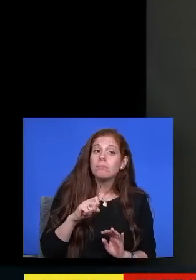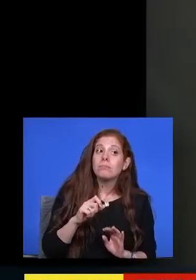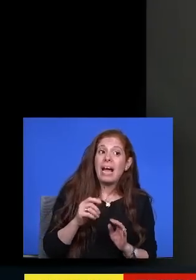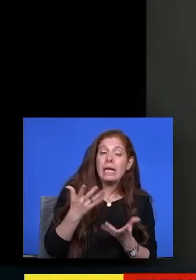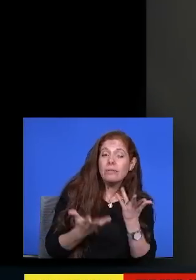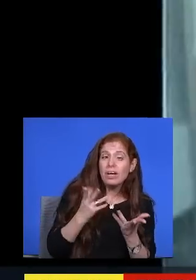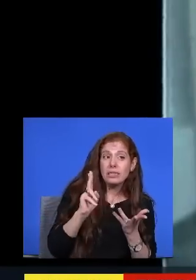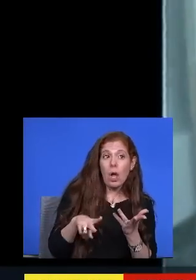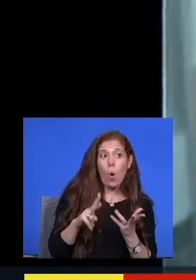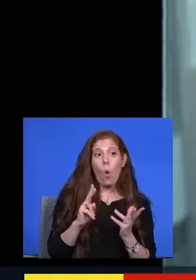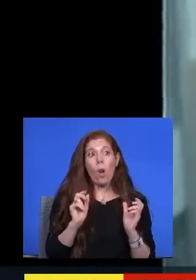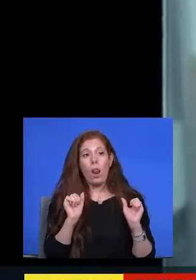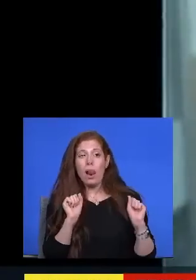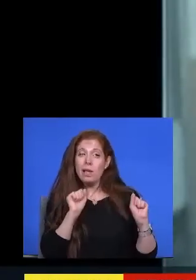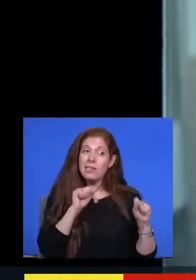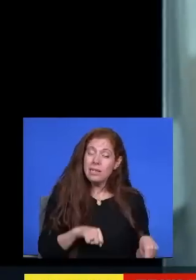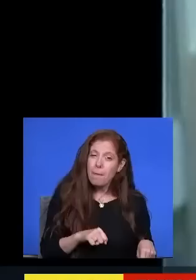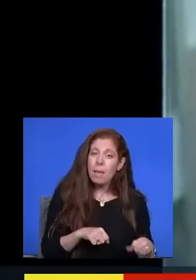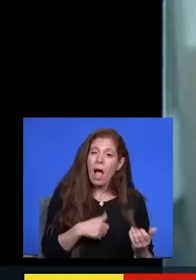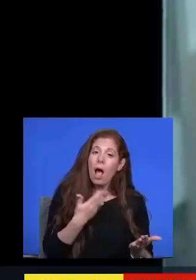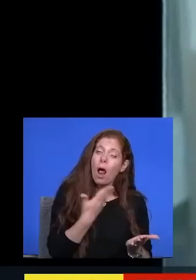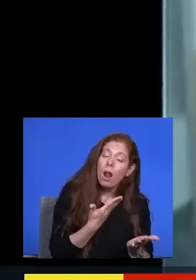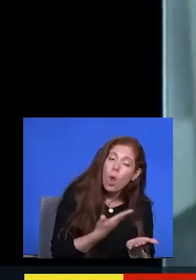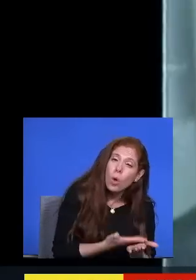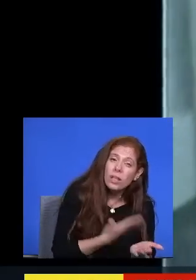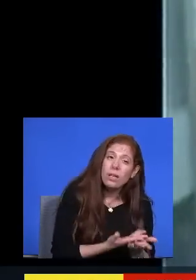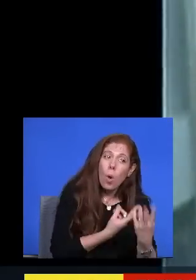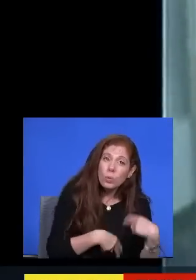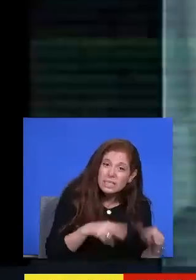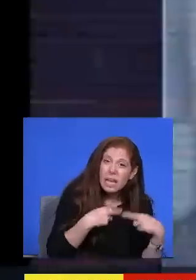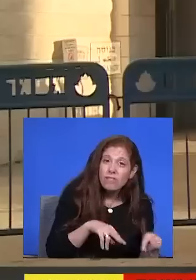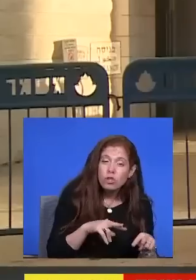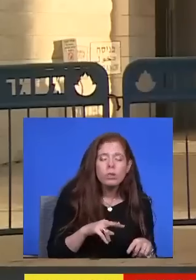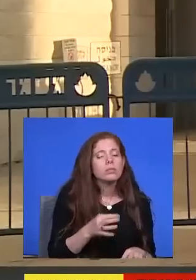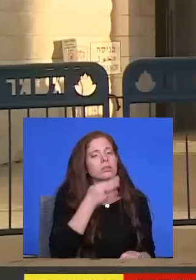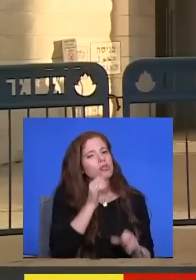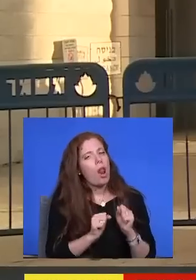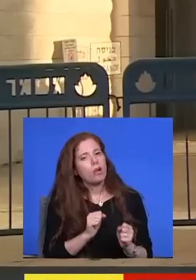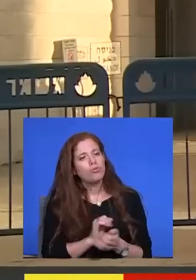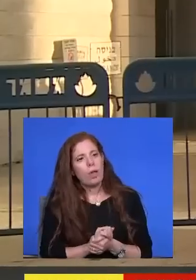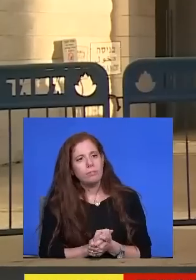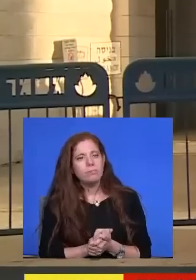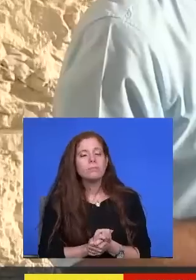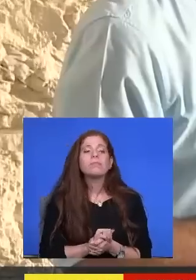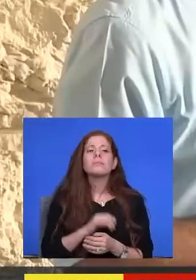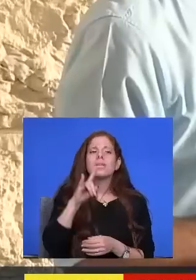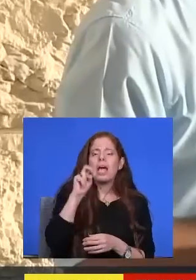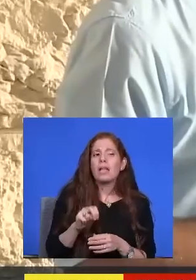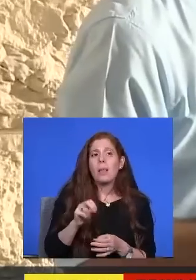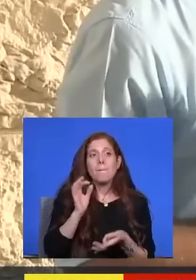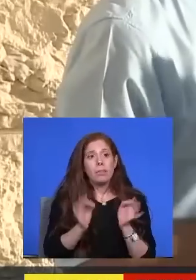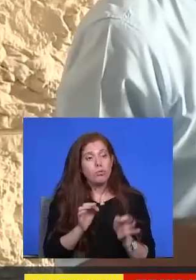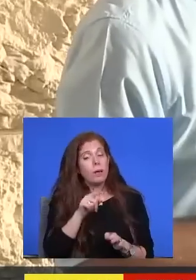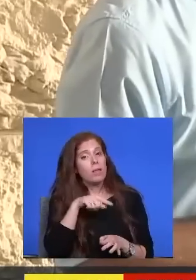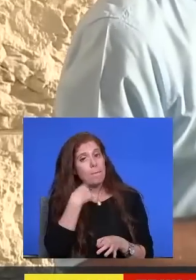על הודיה חוזרת ונשנית? זוהי שאלה קשה. חן, בית המשפט העליון כאן בירושלים, הורה על